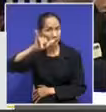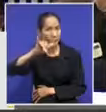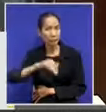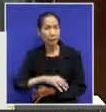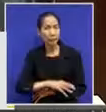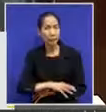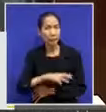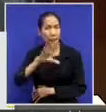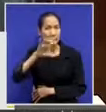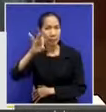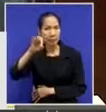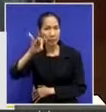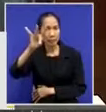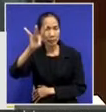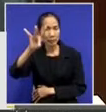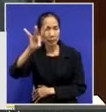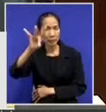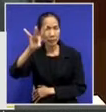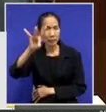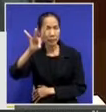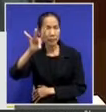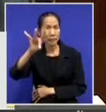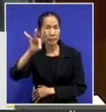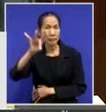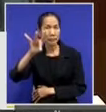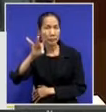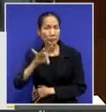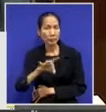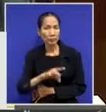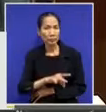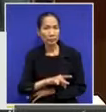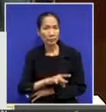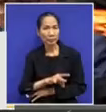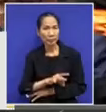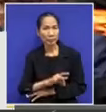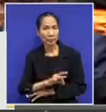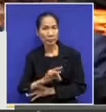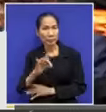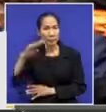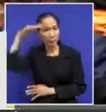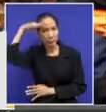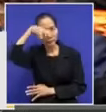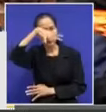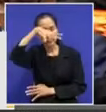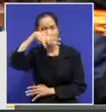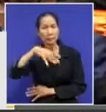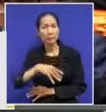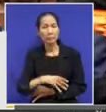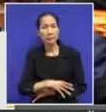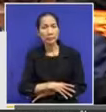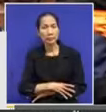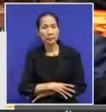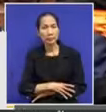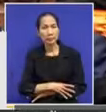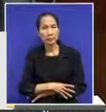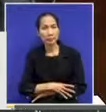ครับ 588นายสมมุติเบญจลักษณ ์นายธนาธรจึงรุ่งเรือง